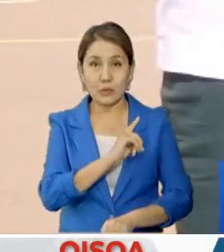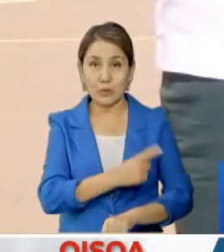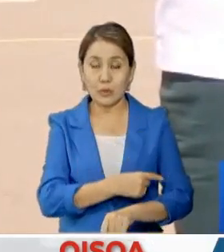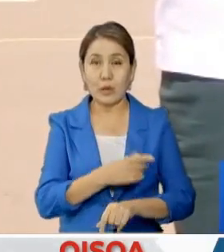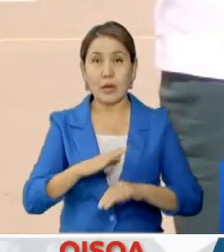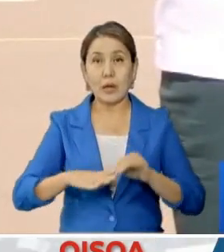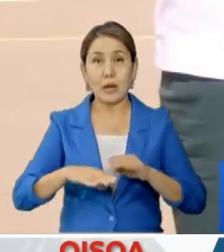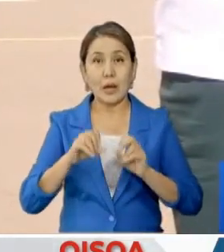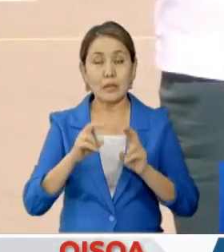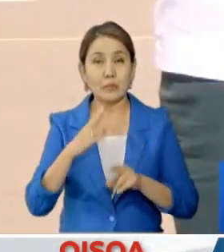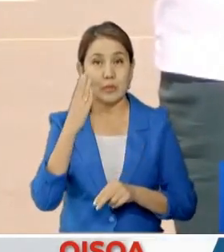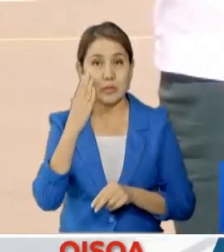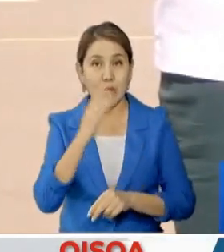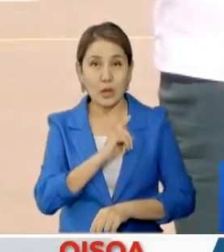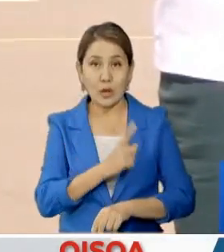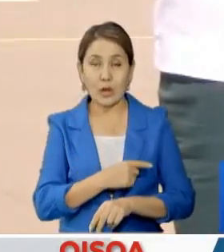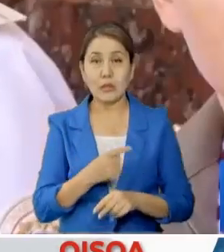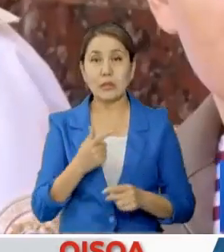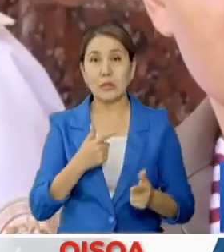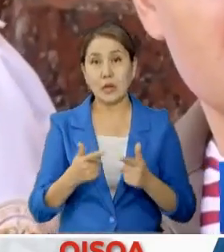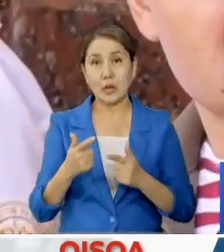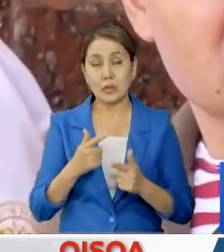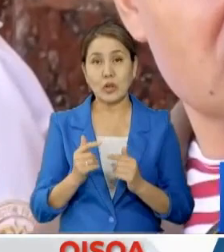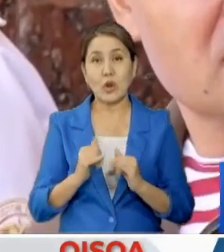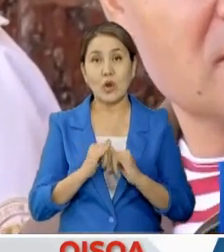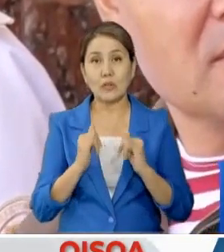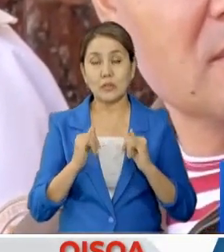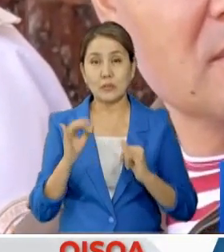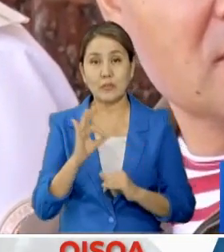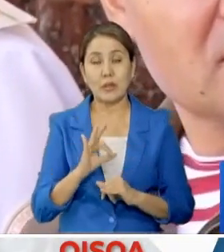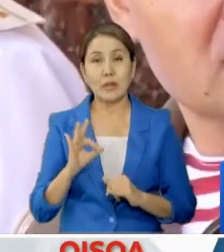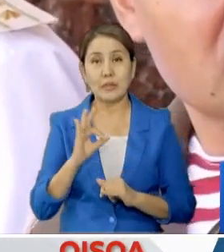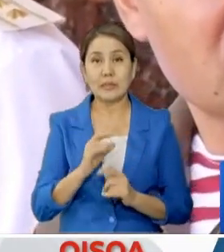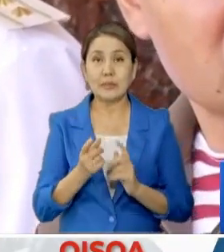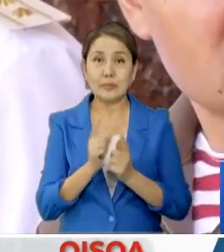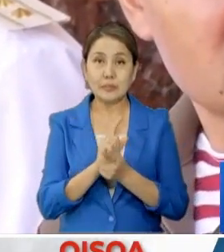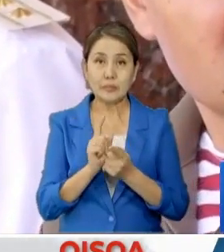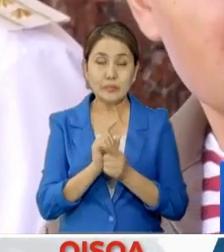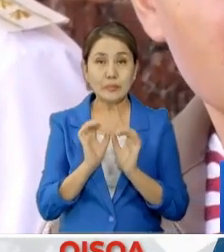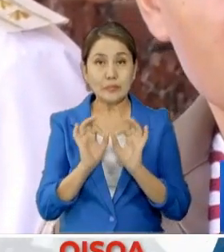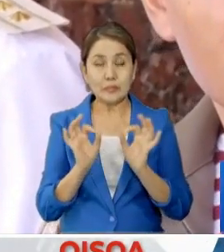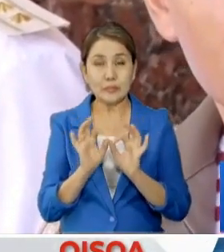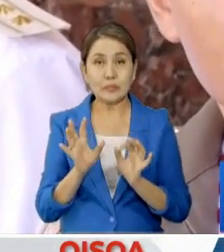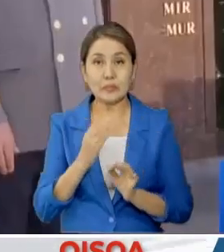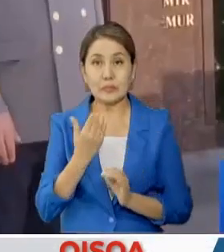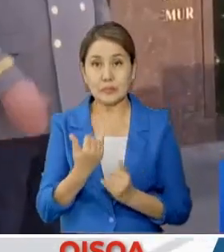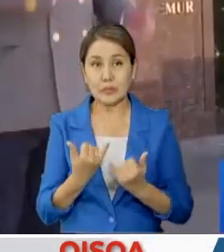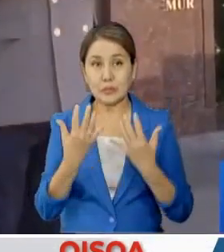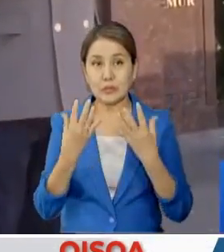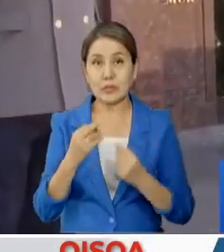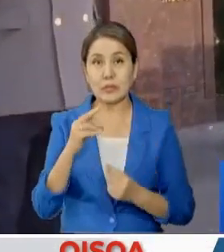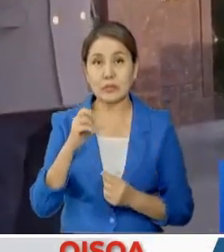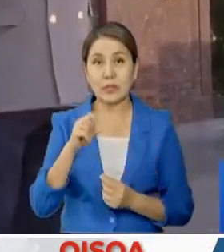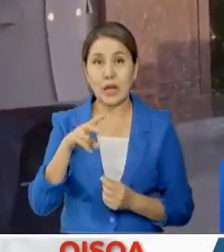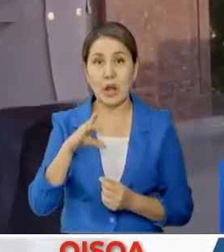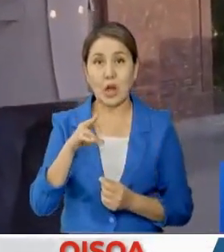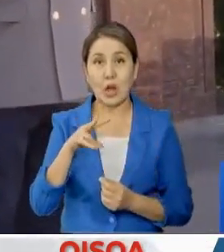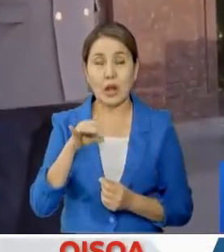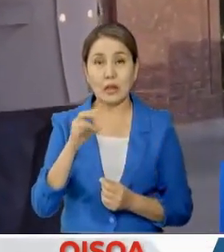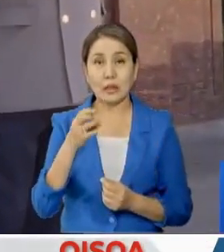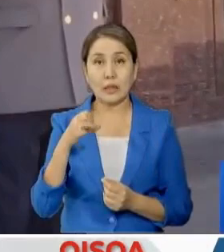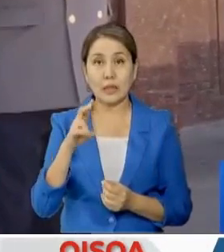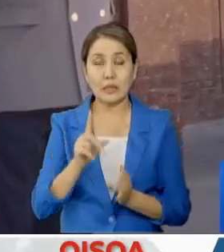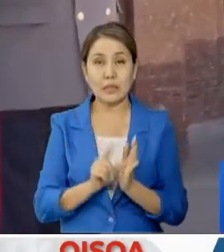kasbiy salohiyati hamda ruhiy tayyorgarligini oshirish borasida islohotlarga to'xtalib o'tishdi. Shu kuni Jaloliddin Manguberdi